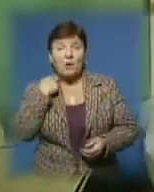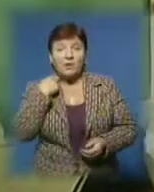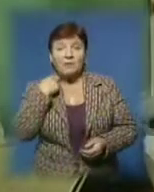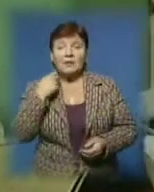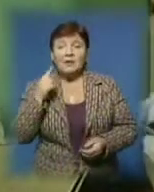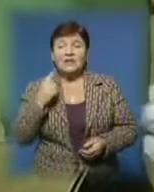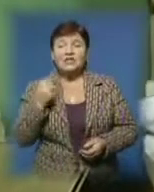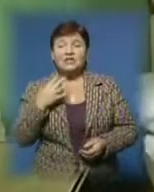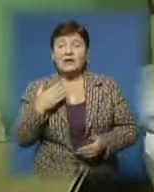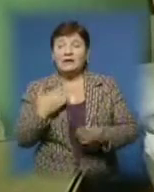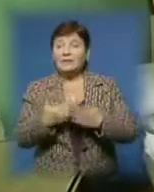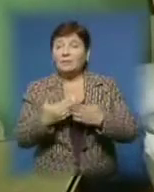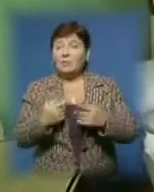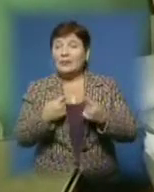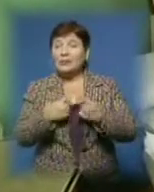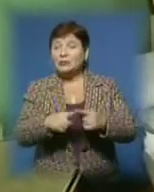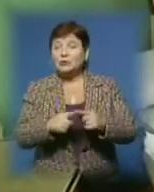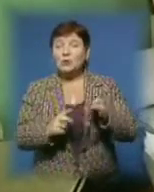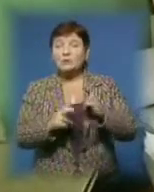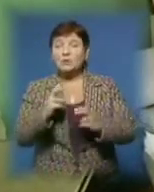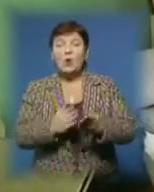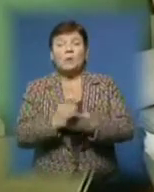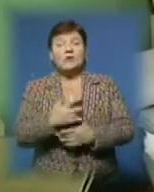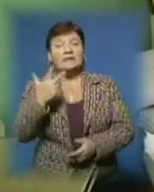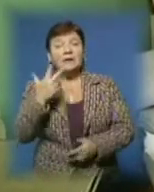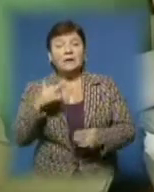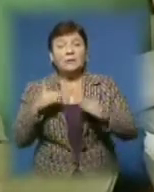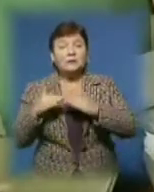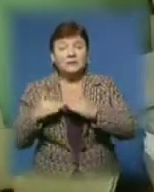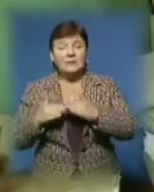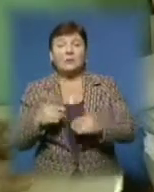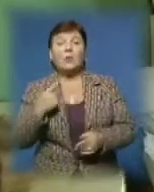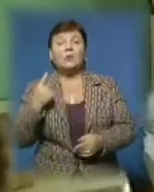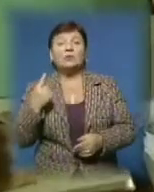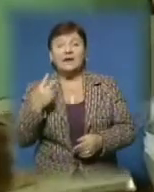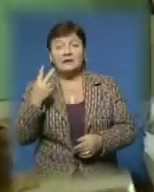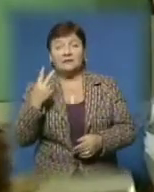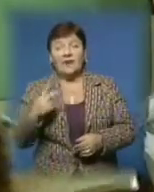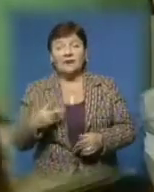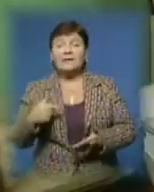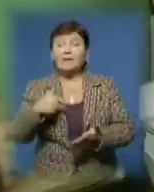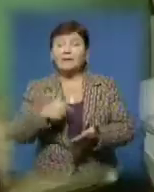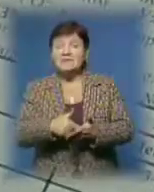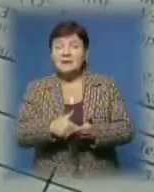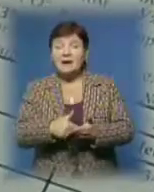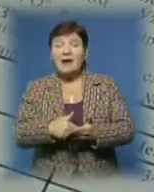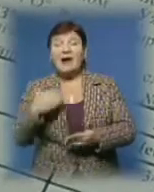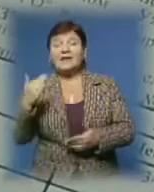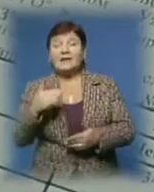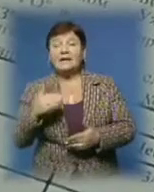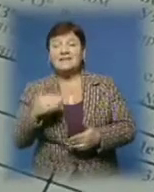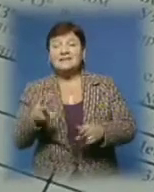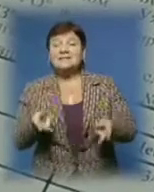донедавна дочірнє підприємство механічного заводу обслуговувало 3 будинки. Однак 2 перейшли на баланс міста, а їхні борги